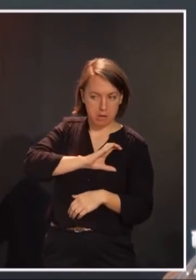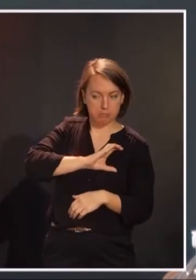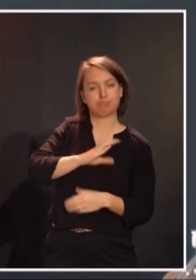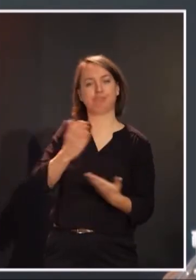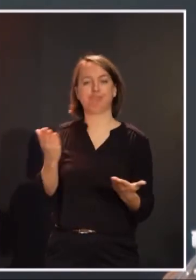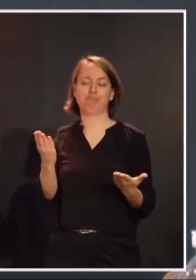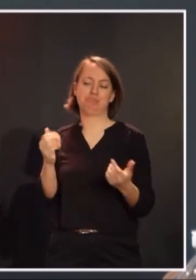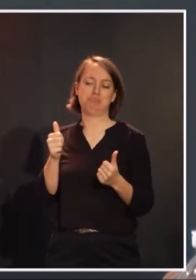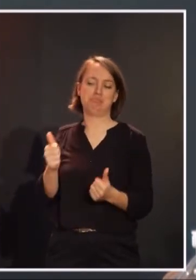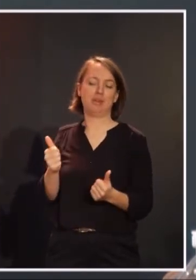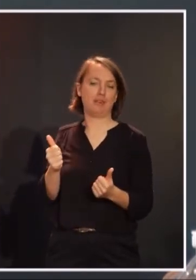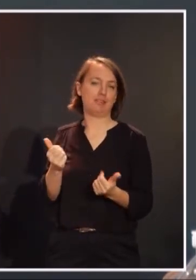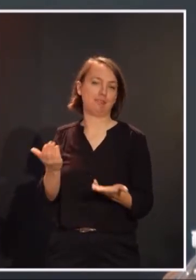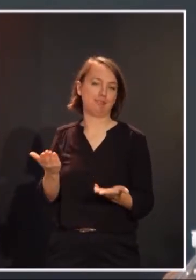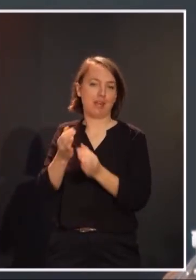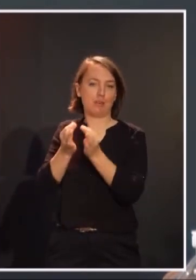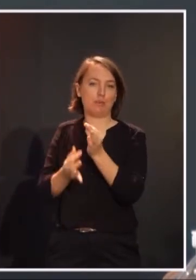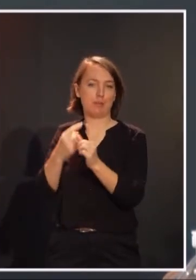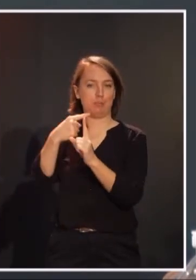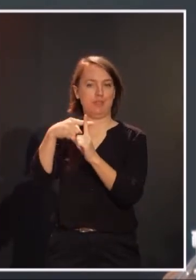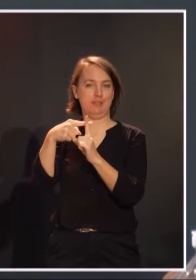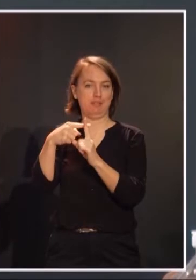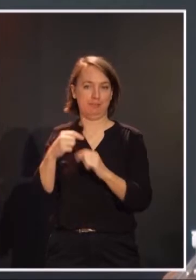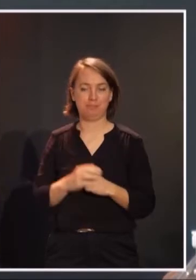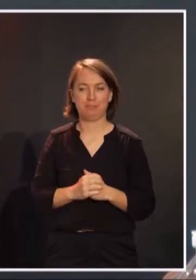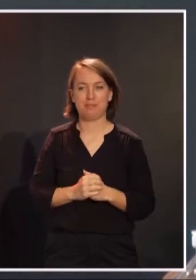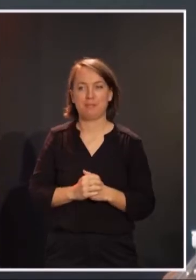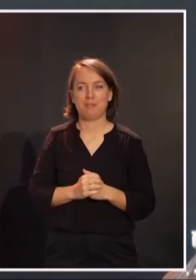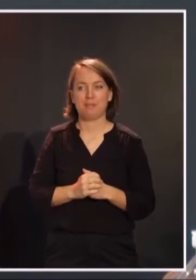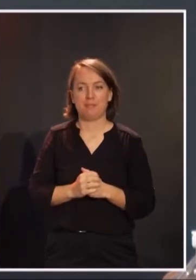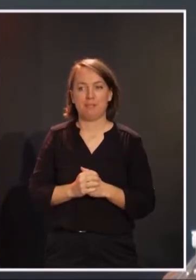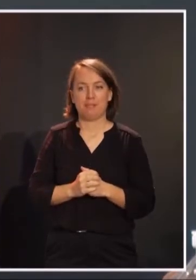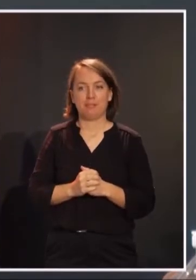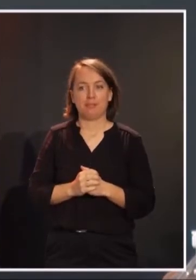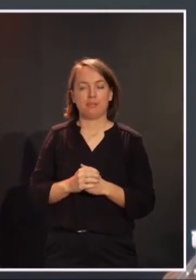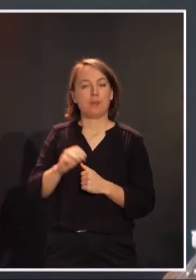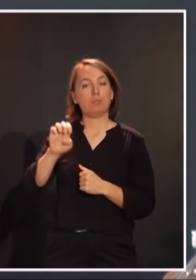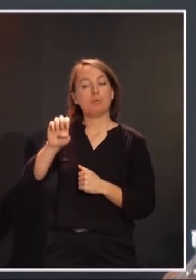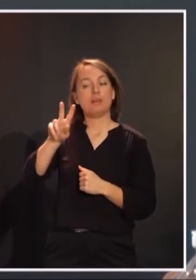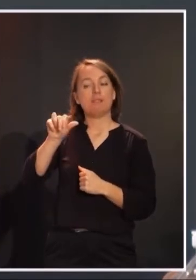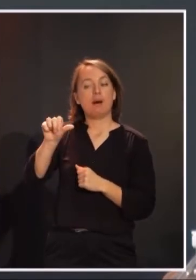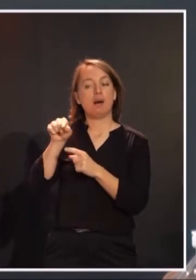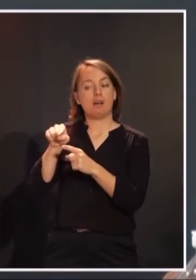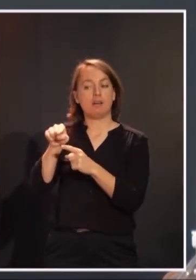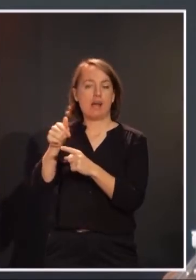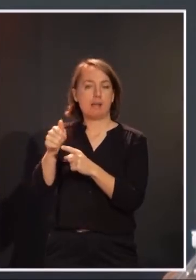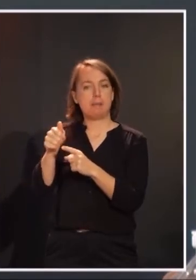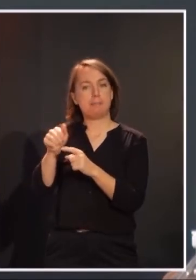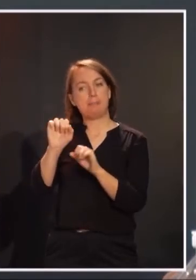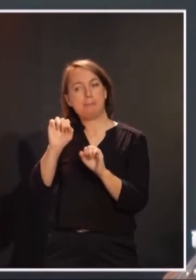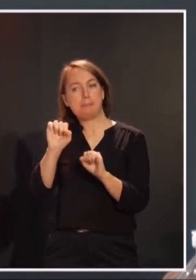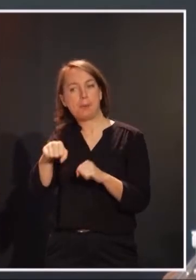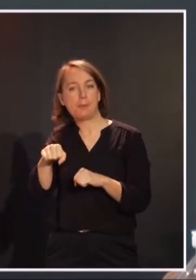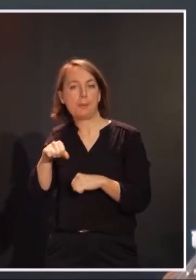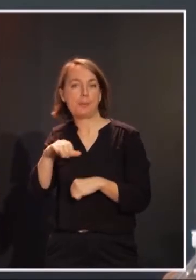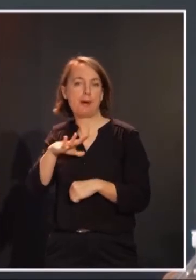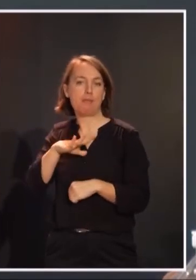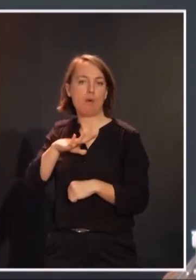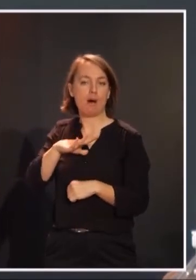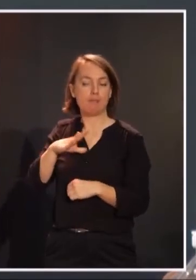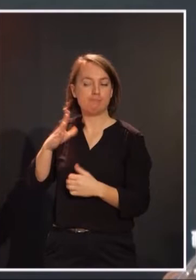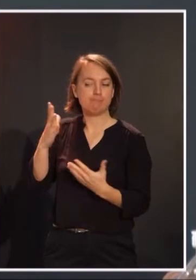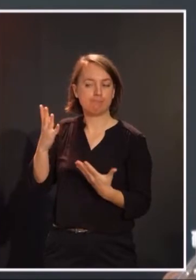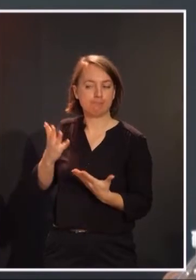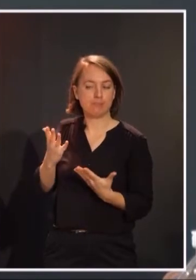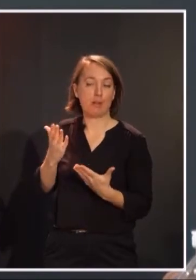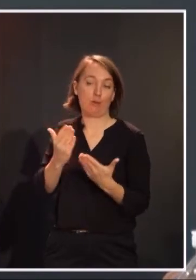Pour Eva, au niveau des possibilités d'équipement, donc on est chez une adulte qui est en formation en CFA, donc on